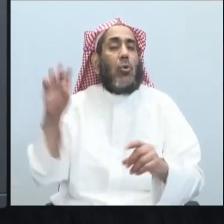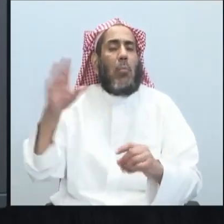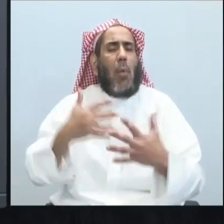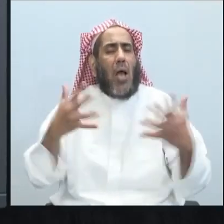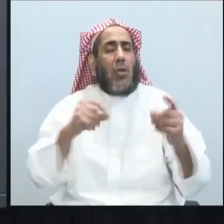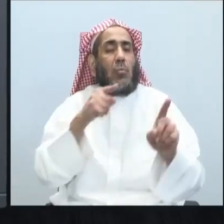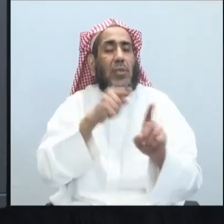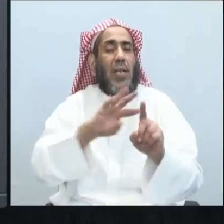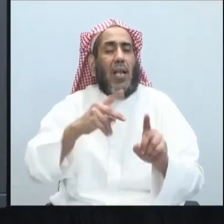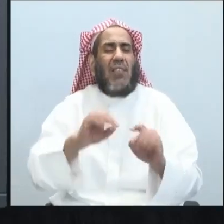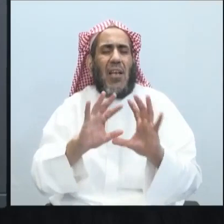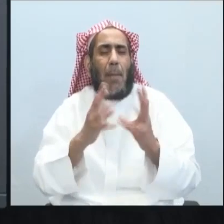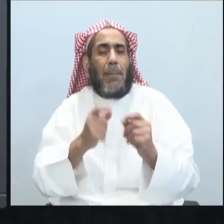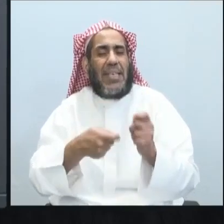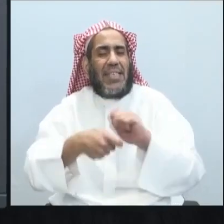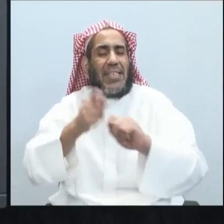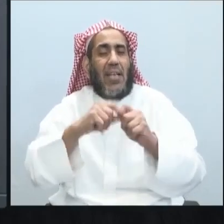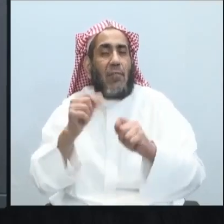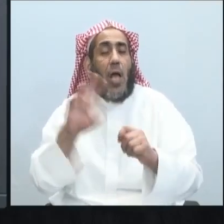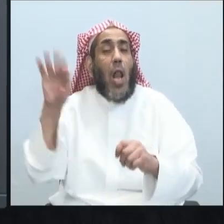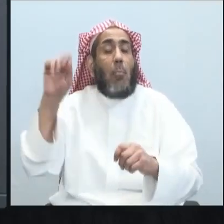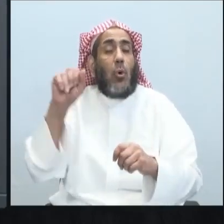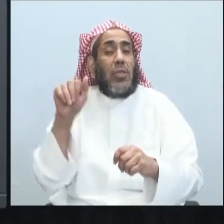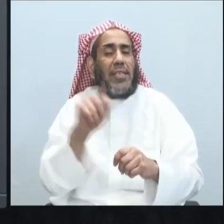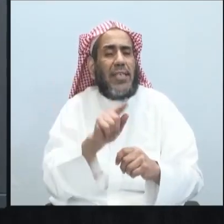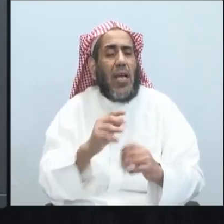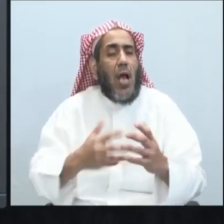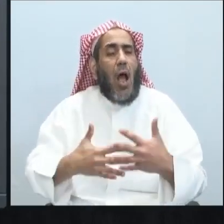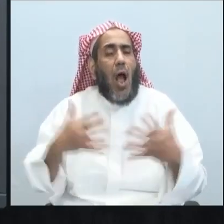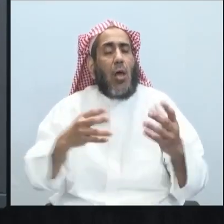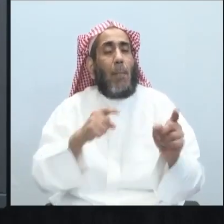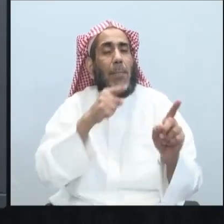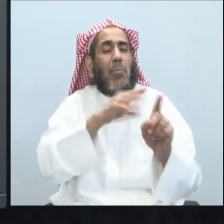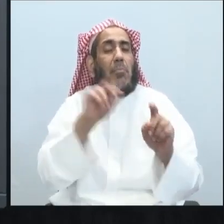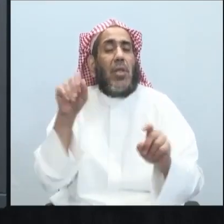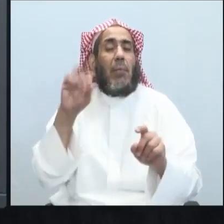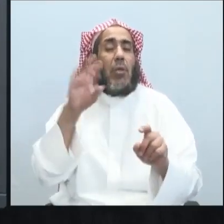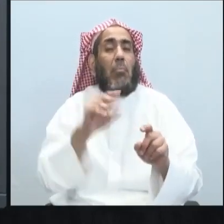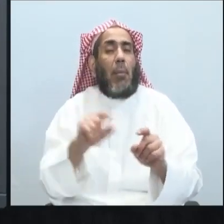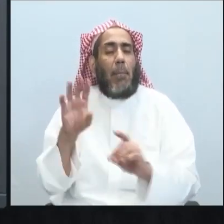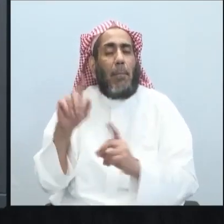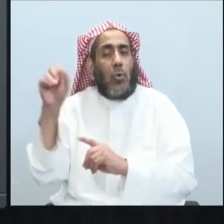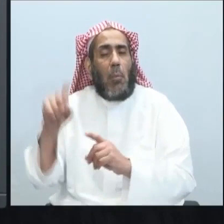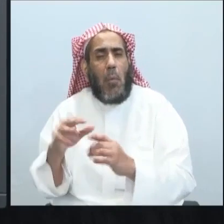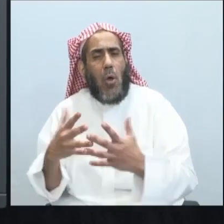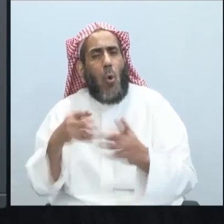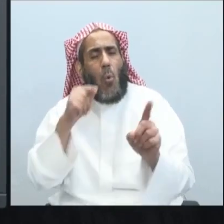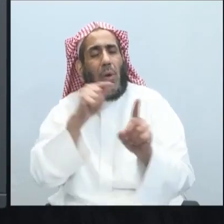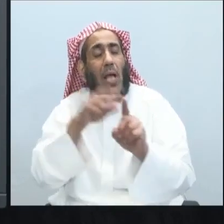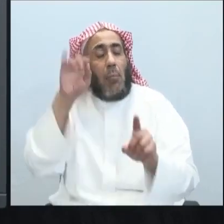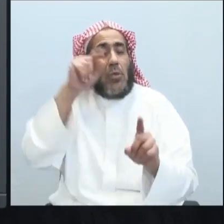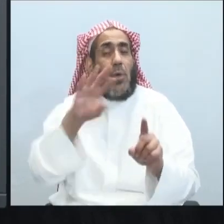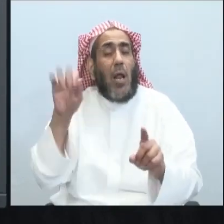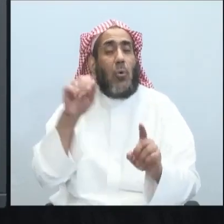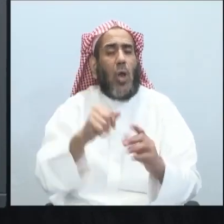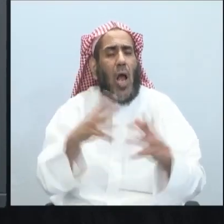اكثر من مديح لكنه فييه شيء من الصنعه اللفظيه البحتري طبعا اكثر ايضا من المديح كابي تمام ابو تمام اكثر المدائح المعتصم